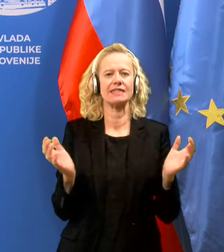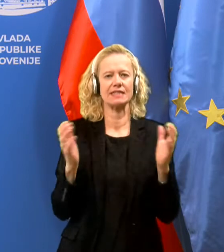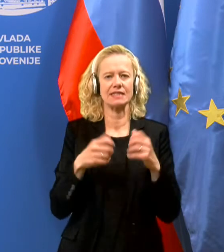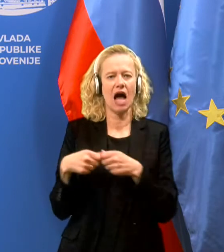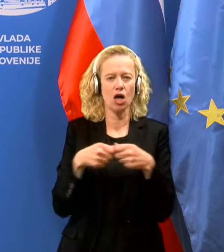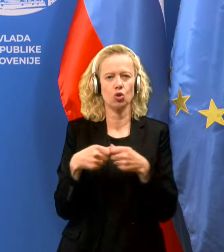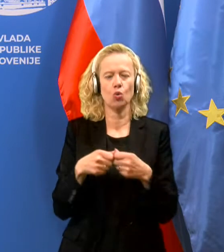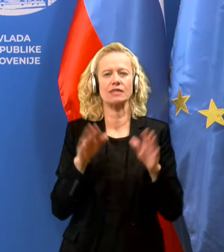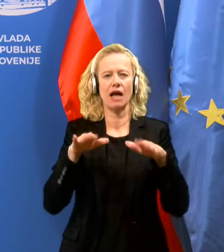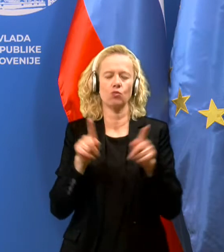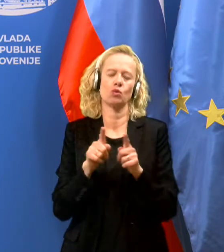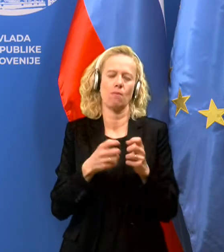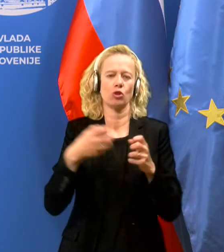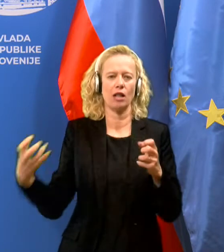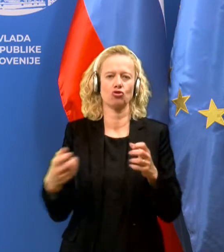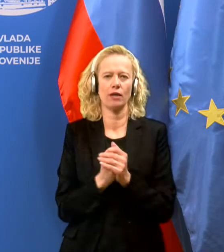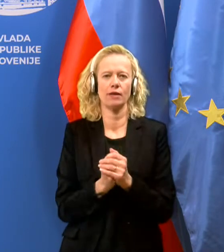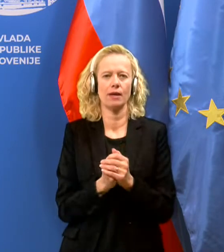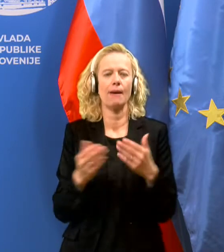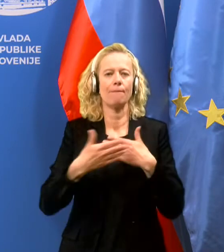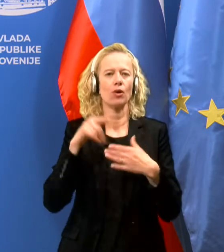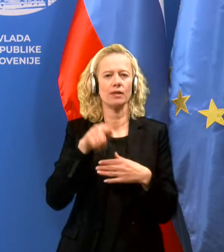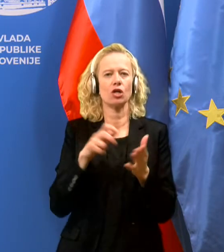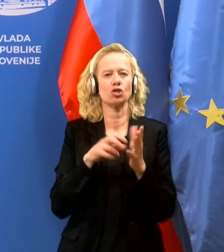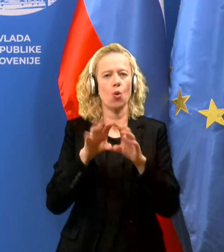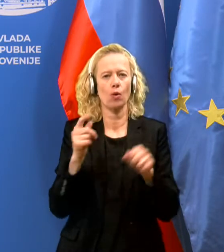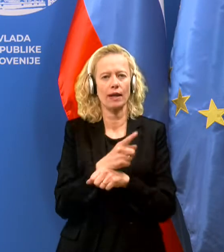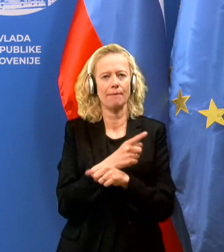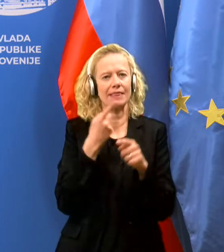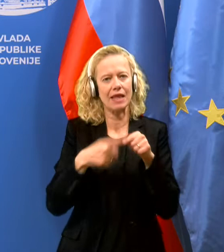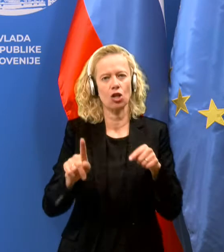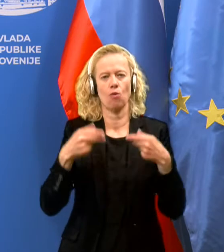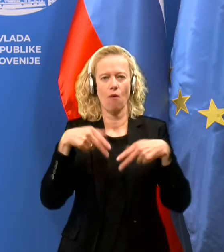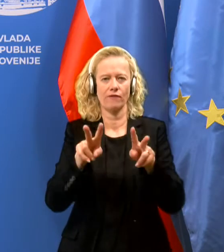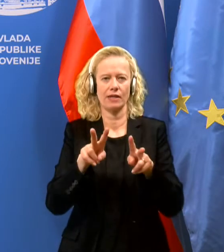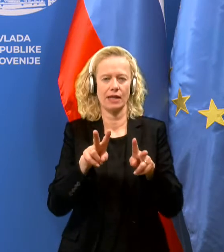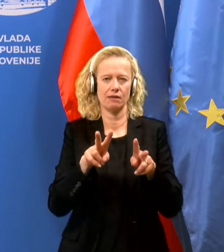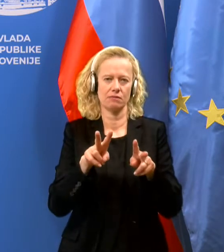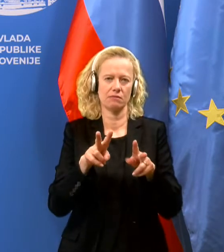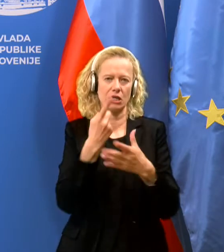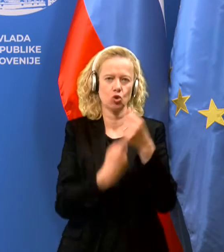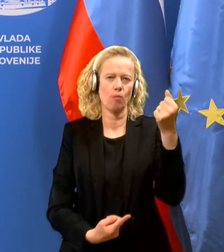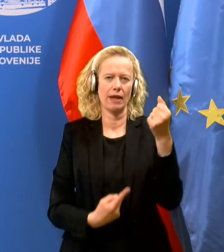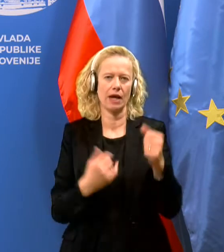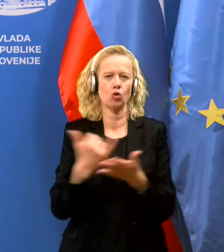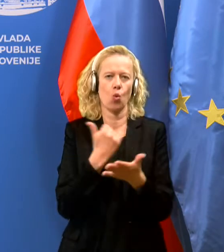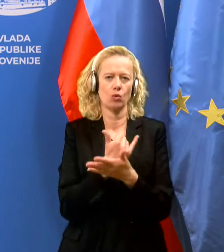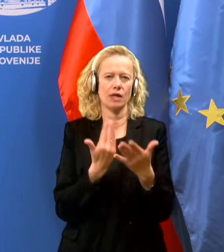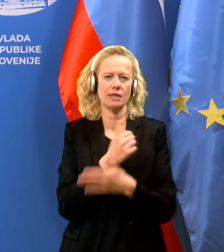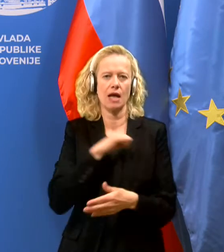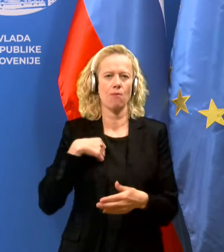zavodov je tudi podaljšan. Poleg tega pa še ukrep delno povrnjenega izgubljenega dohodka